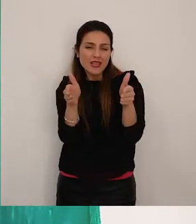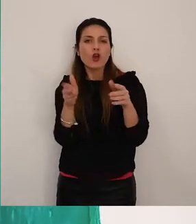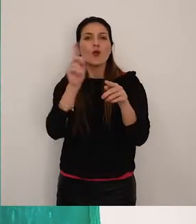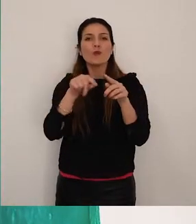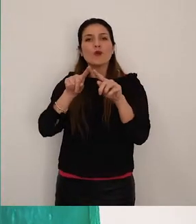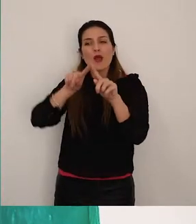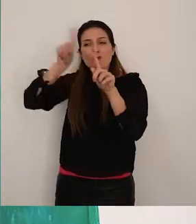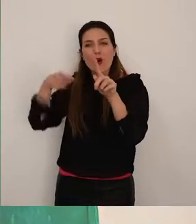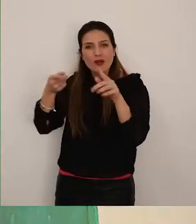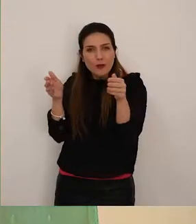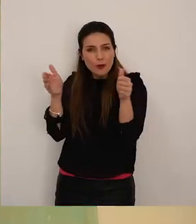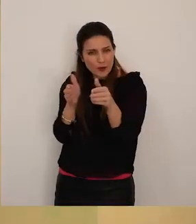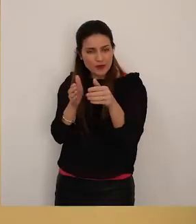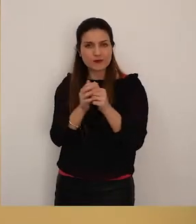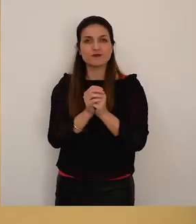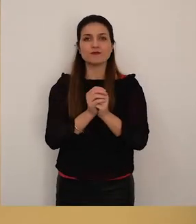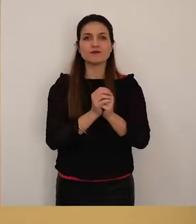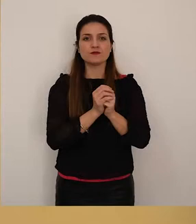d'ingresso.